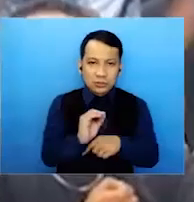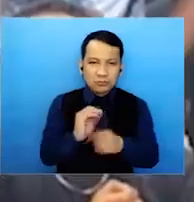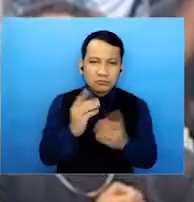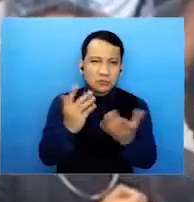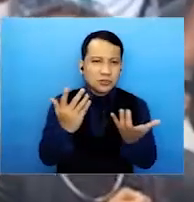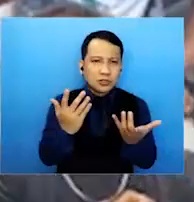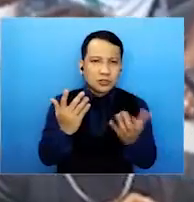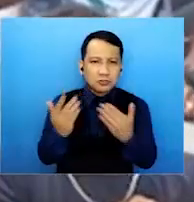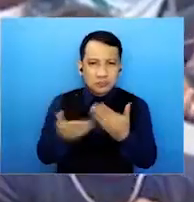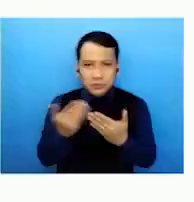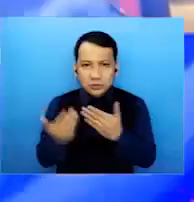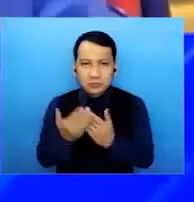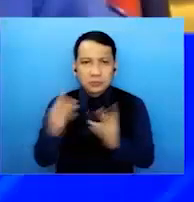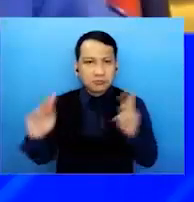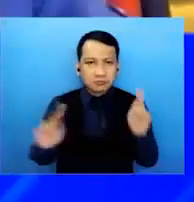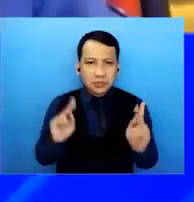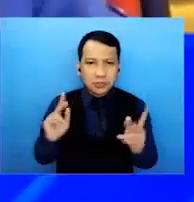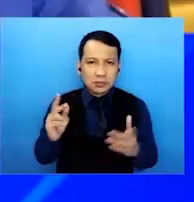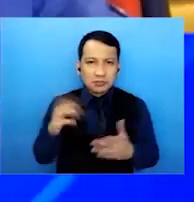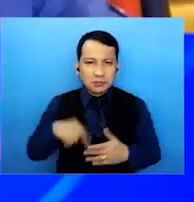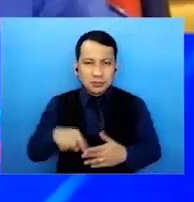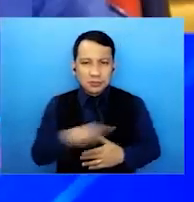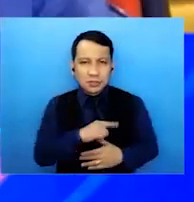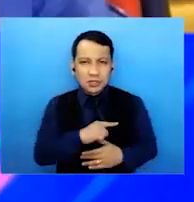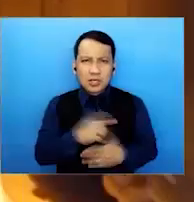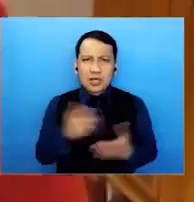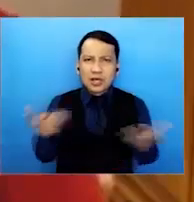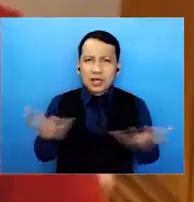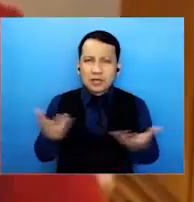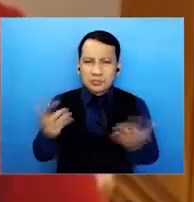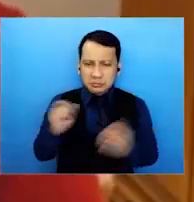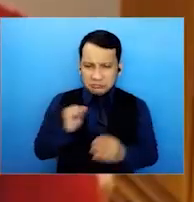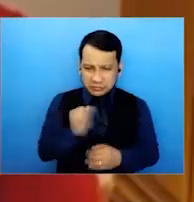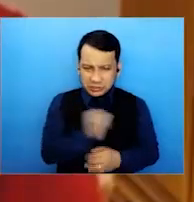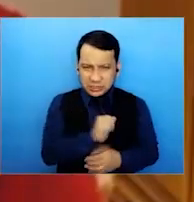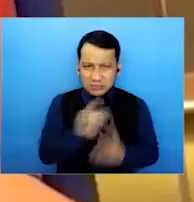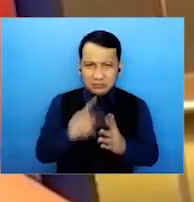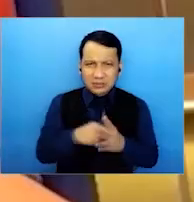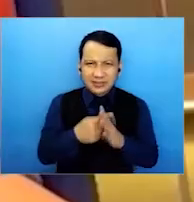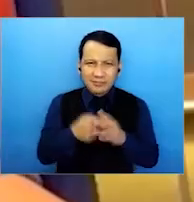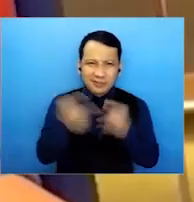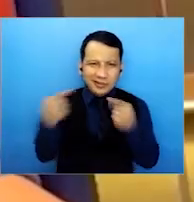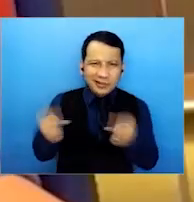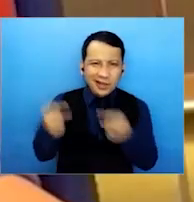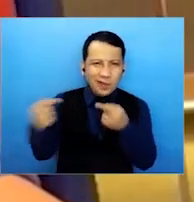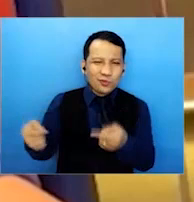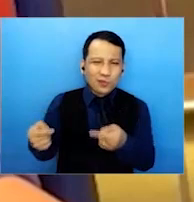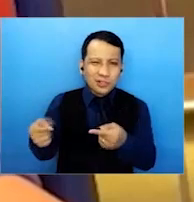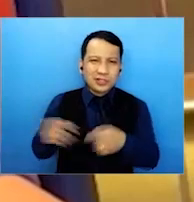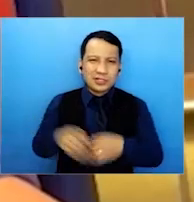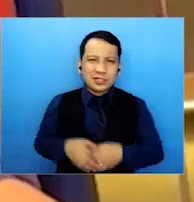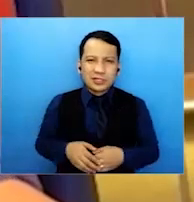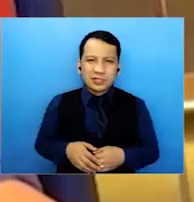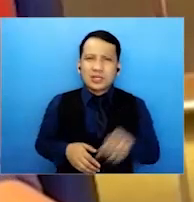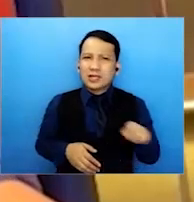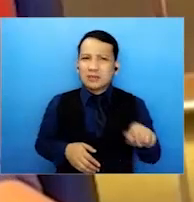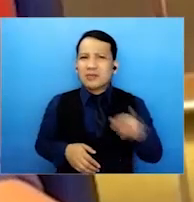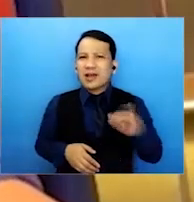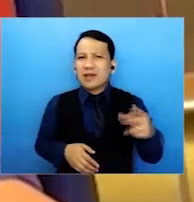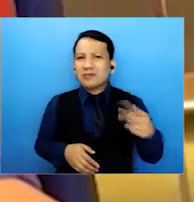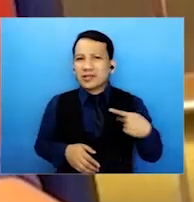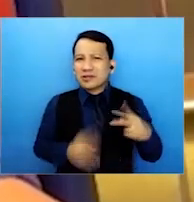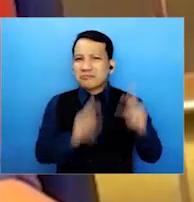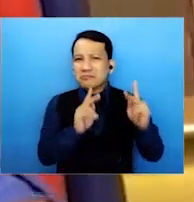simpleng mamamayan. Senator, kailan ba nag-umpisa yung girean ninyo? May mga talagang tao dyan na